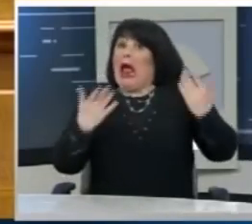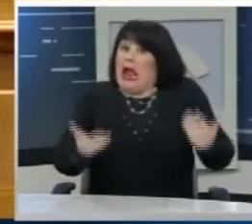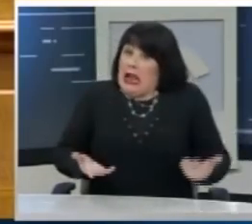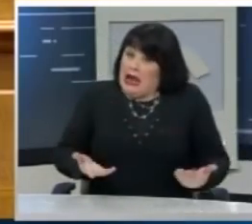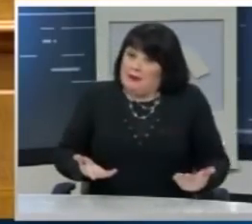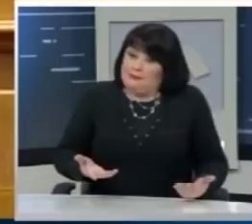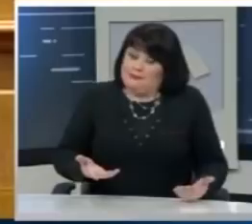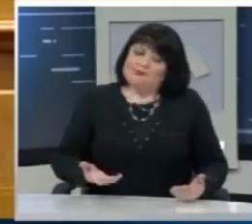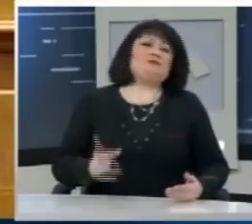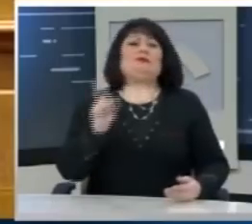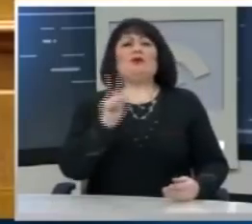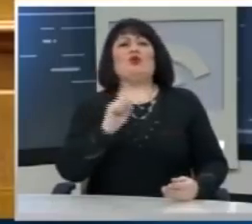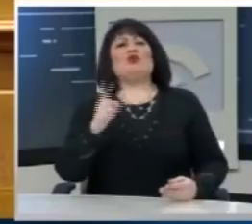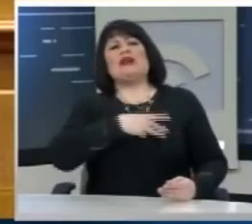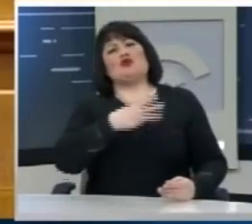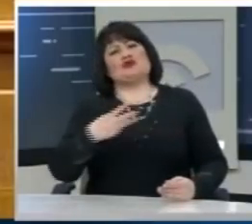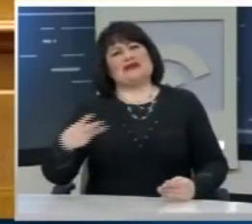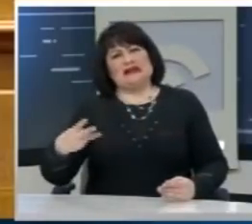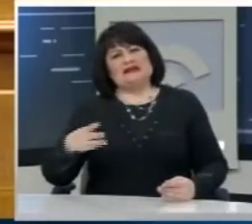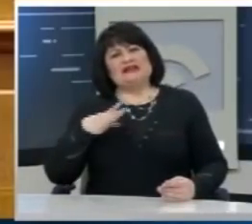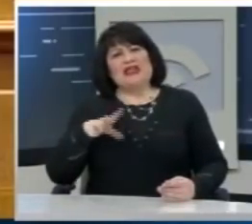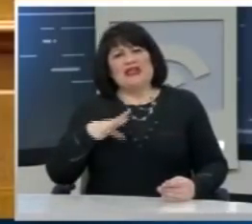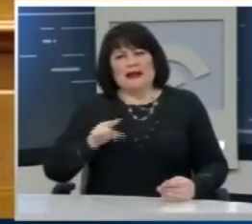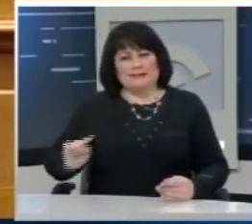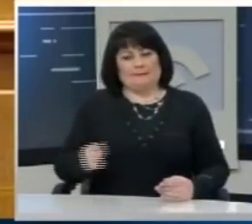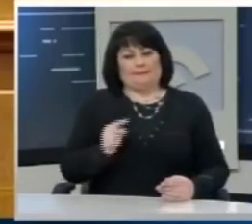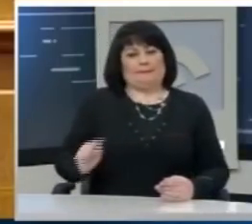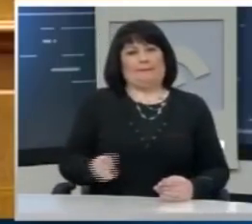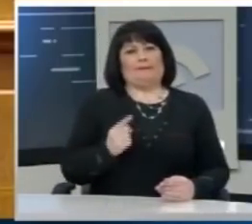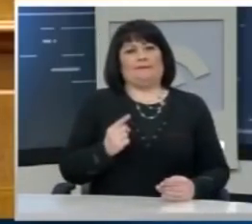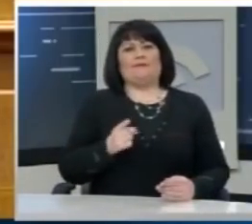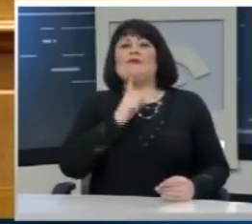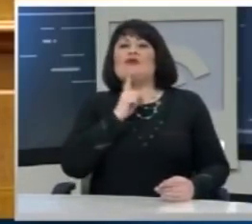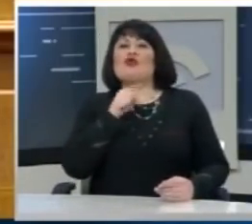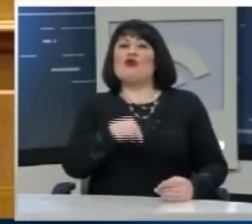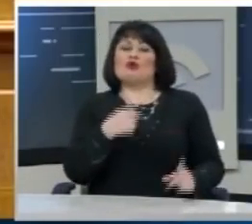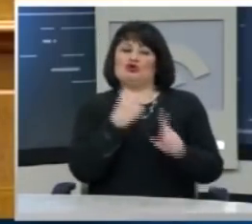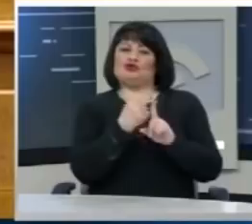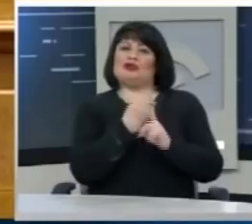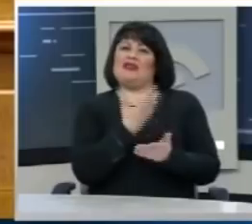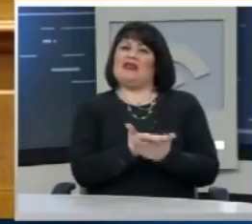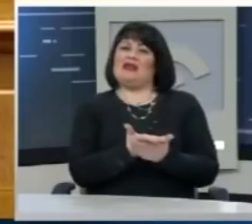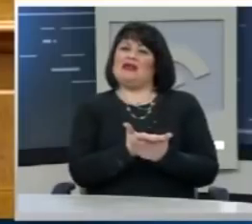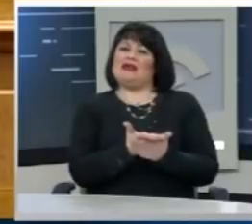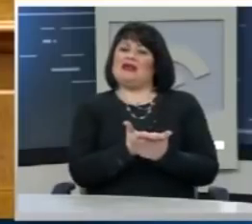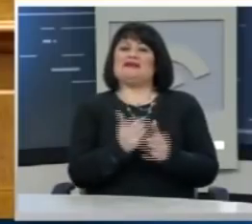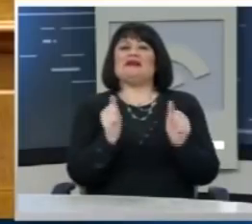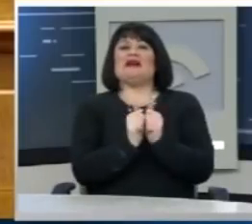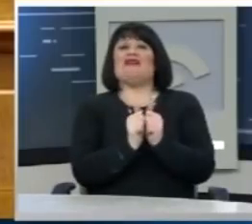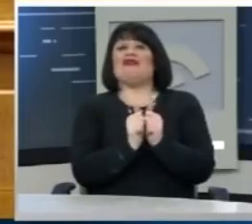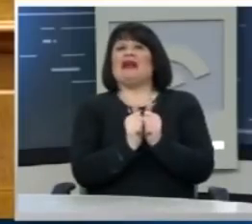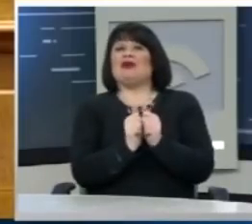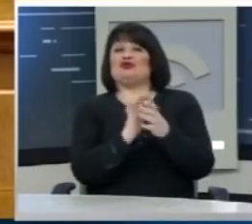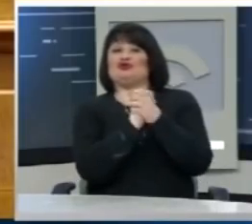γιατί ούτε ο ΣΥΡΙΖΑ θέλει να ενοχλεί με τέτοιες διεκδικήσεις τους φίλους